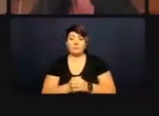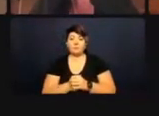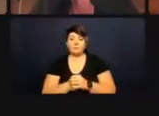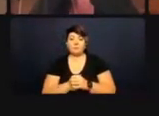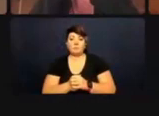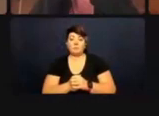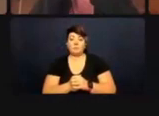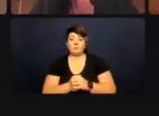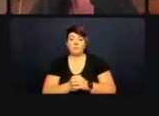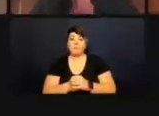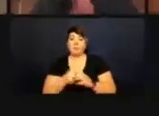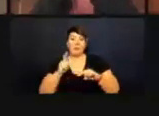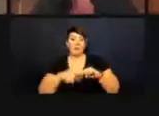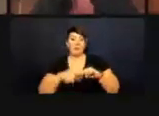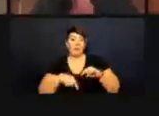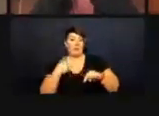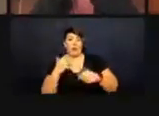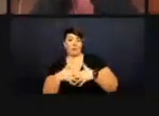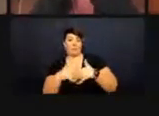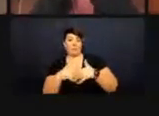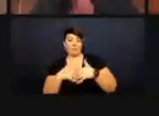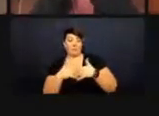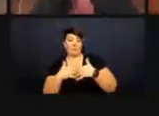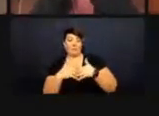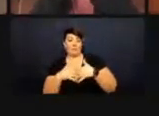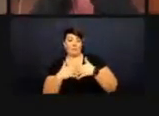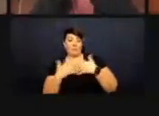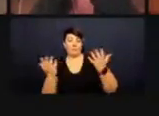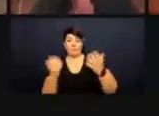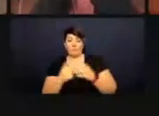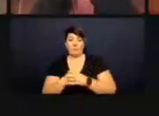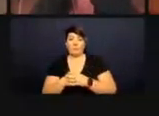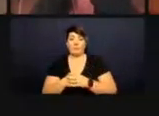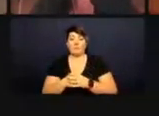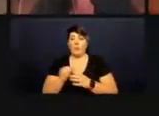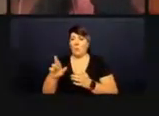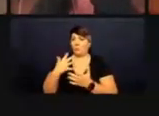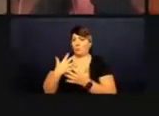mengi sana. Kwa mfano mstakabali wake utakuwa namna gani.